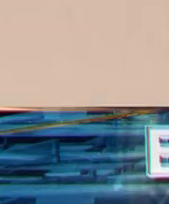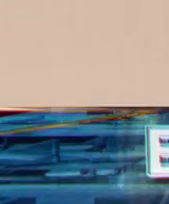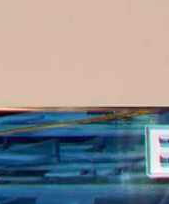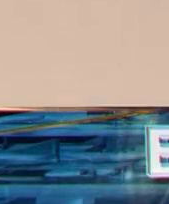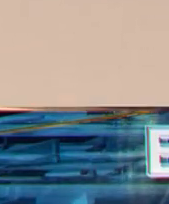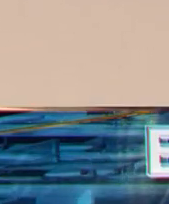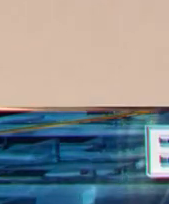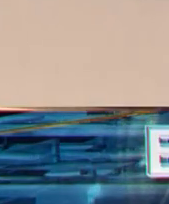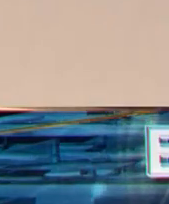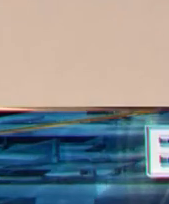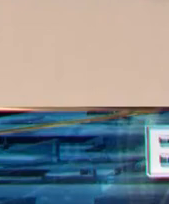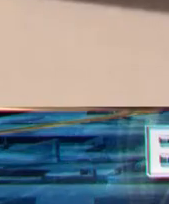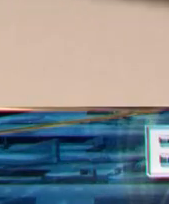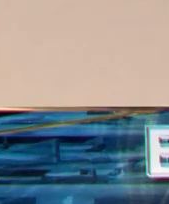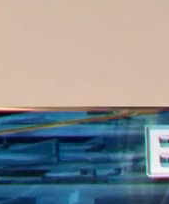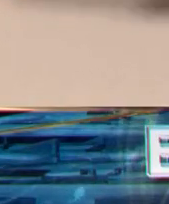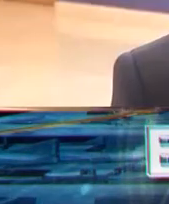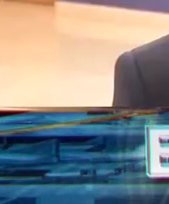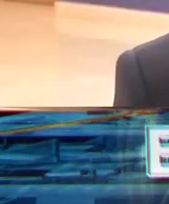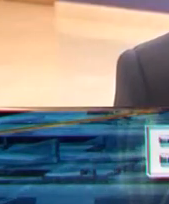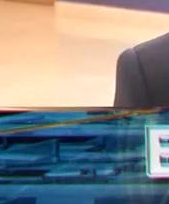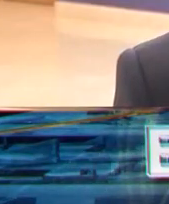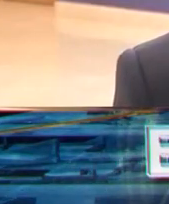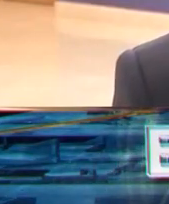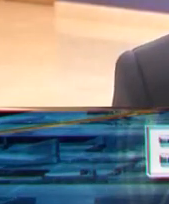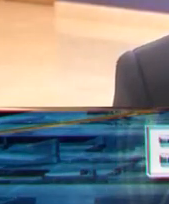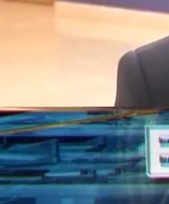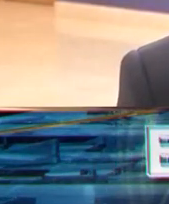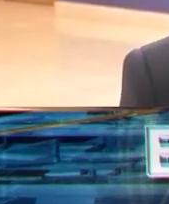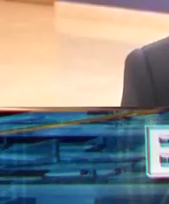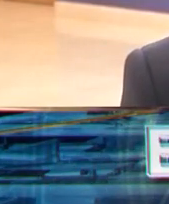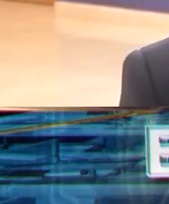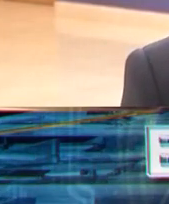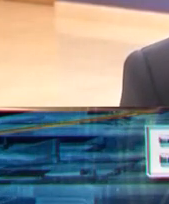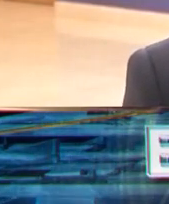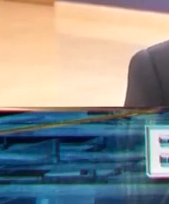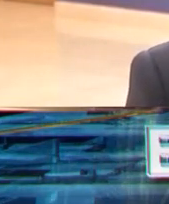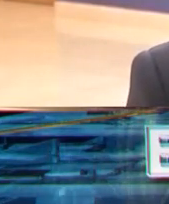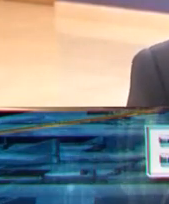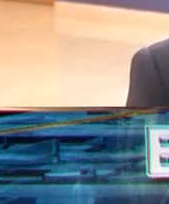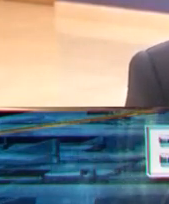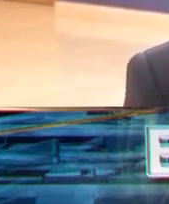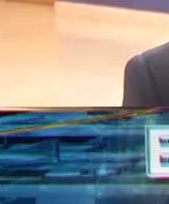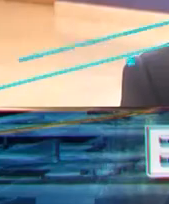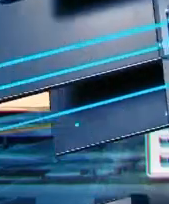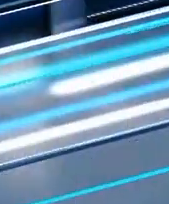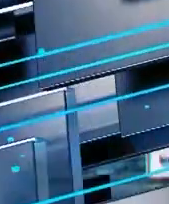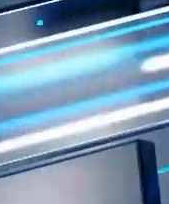биыл 1378 адаммен шектелген. Қандас бауырларымыздың Қазақстанға келуге шектеуі емес.